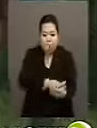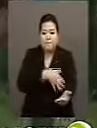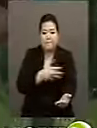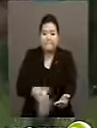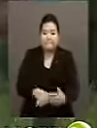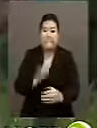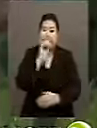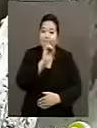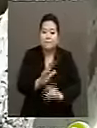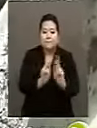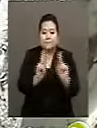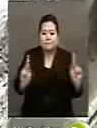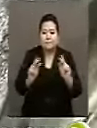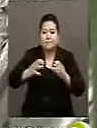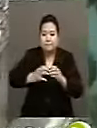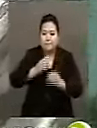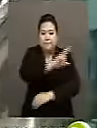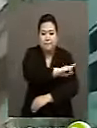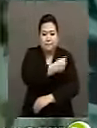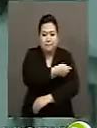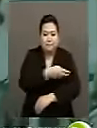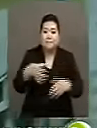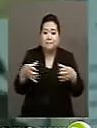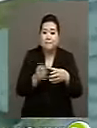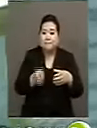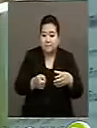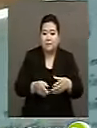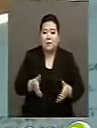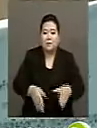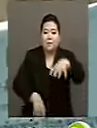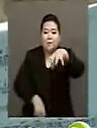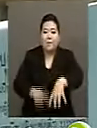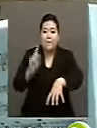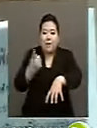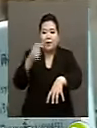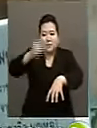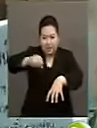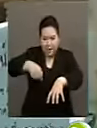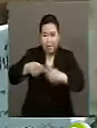ทางคณะกรรมการของโรงพยาบาลนะว่าคือตึกใหม่ยังไงก็ต้องสร้างแต่ว่าต้องไปหาที่ที่มีความเหมาะสม